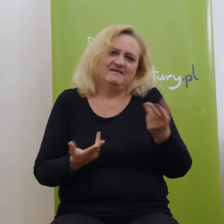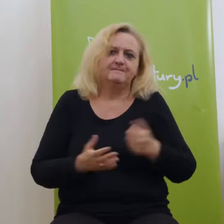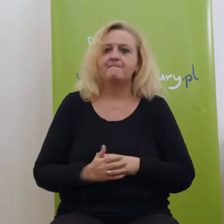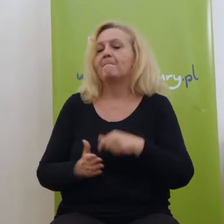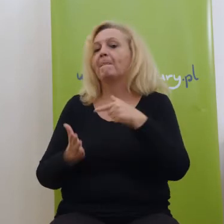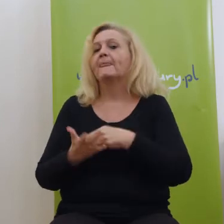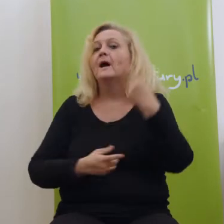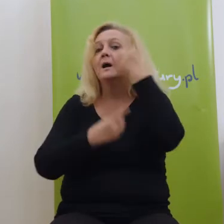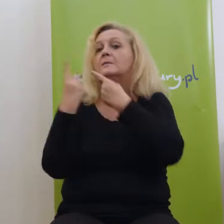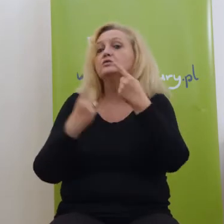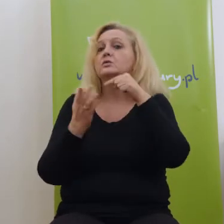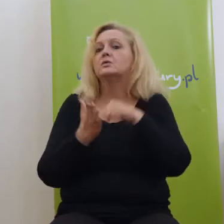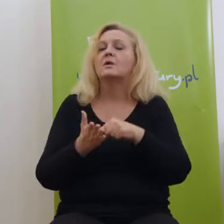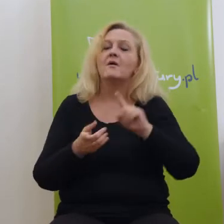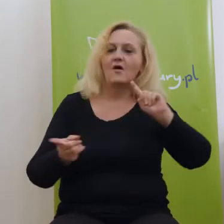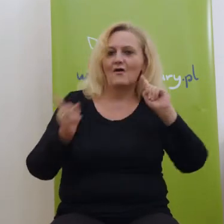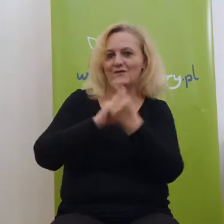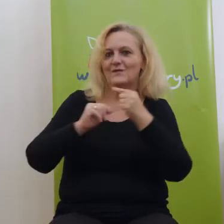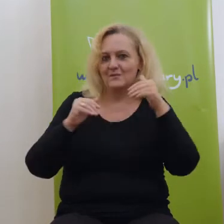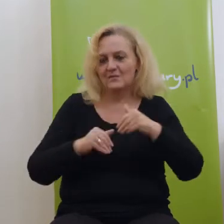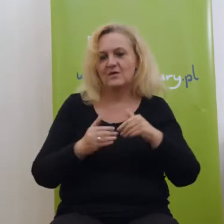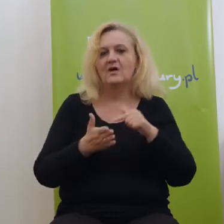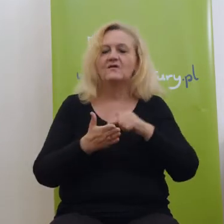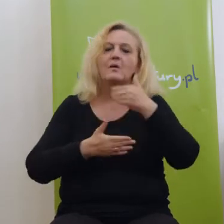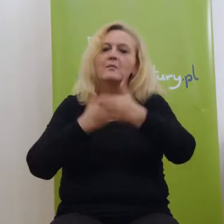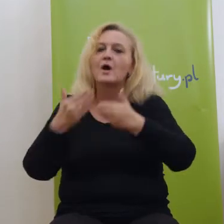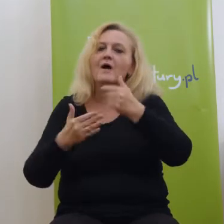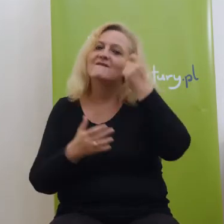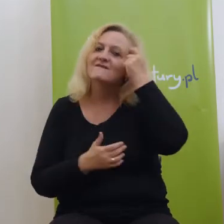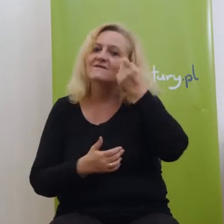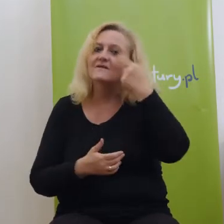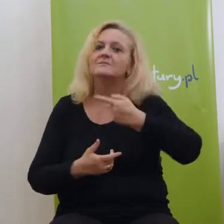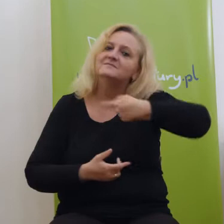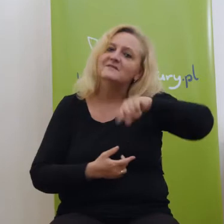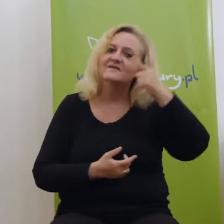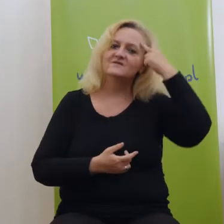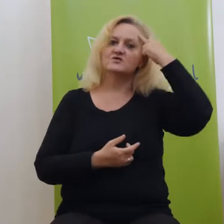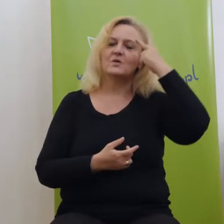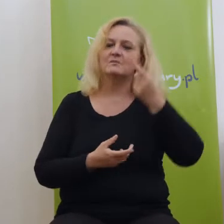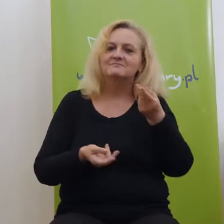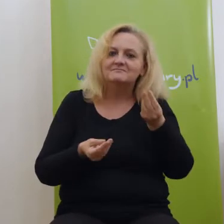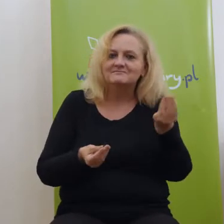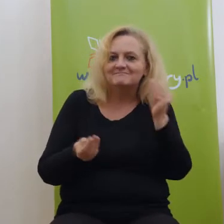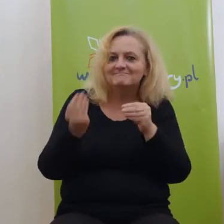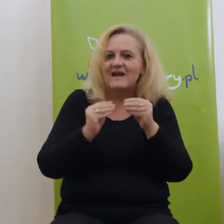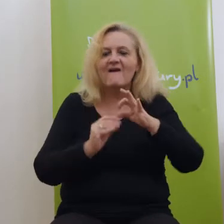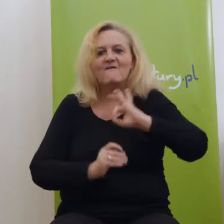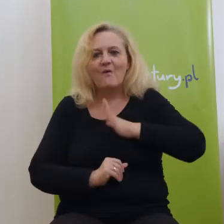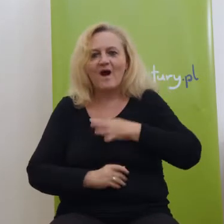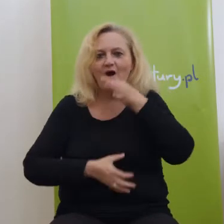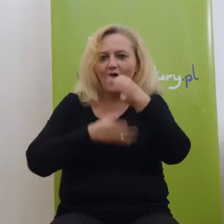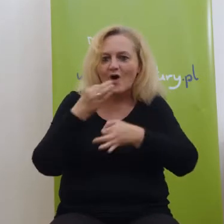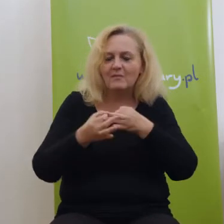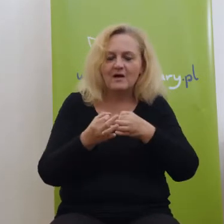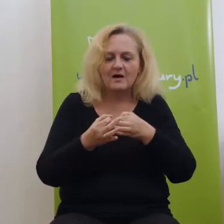Pomyślałam sobie, że tę odpowiedź można odwrócić, bo tak teraz jak sobie myślę, to w ogóle z naszych wspomnień konstruujemy sobie własne opowieści i potem